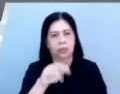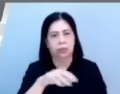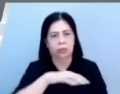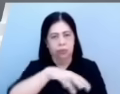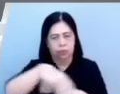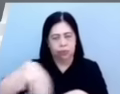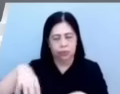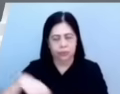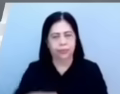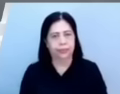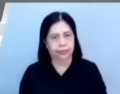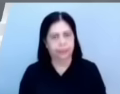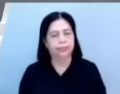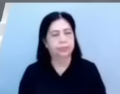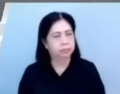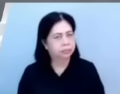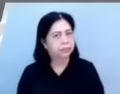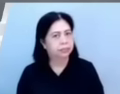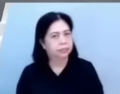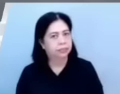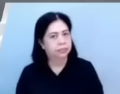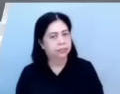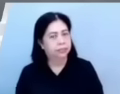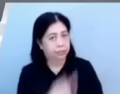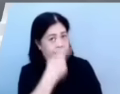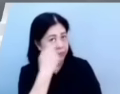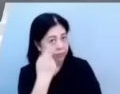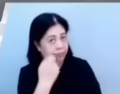niya. Okay. Dahil nga po sa may